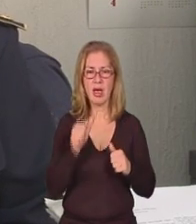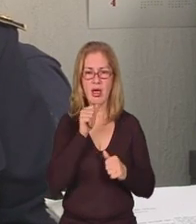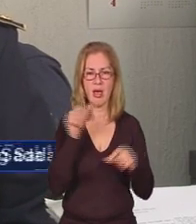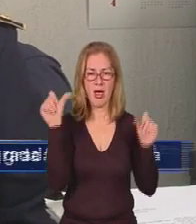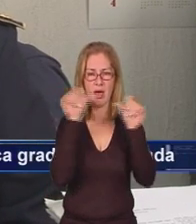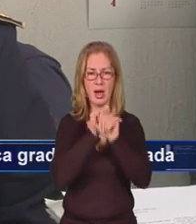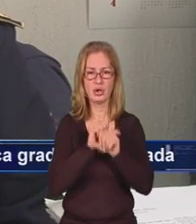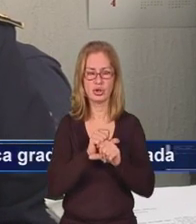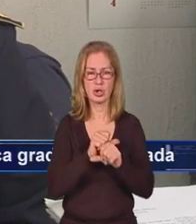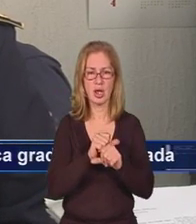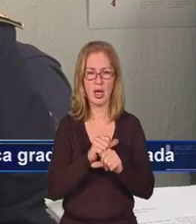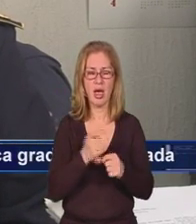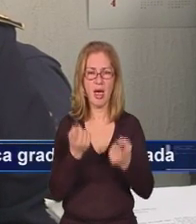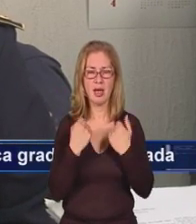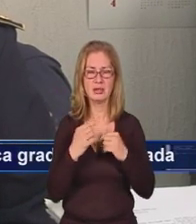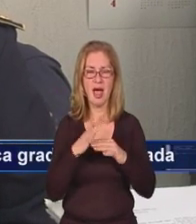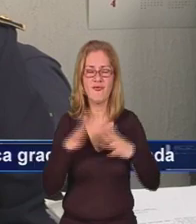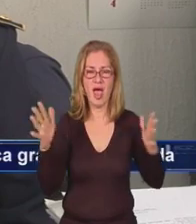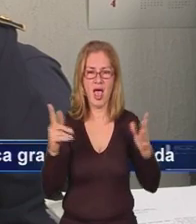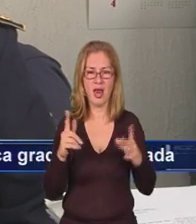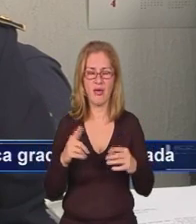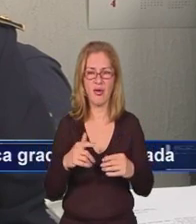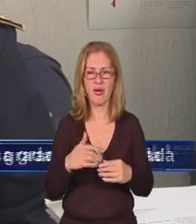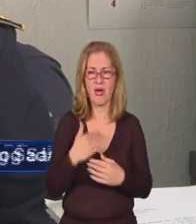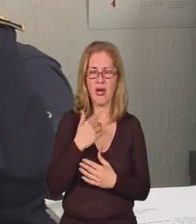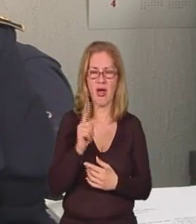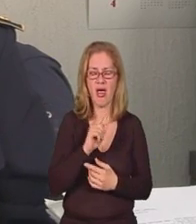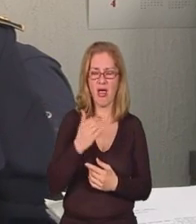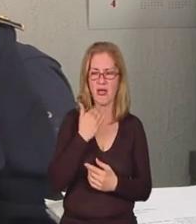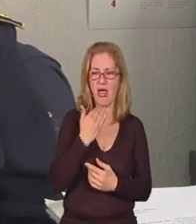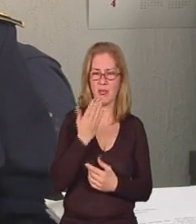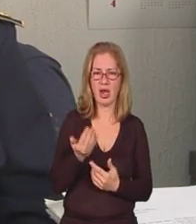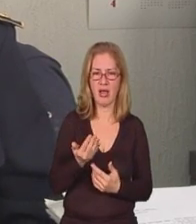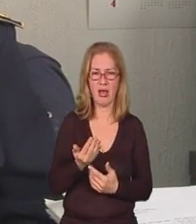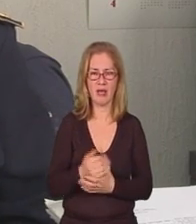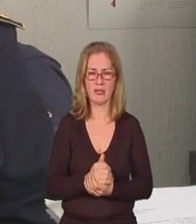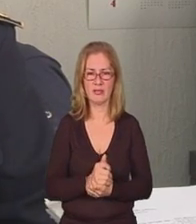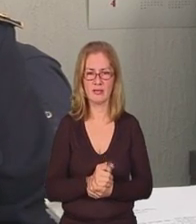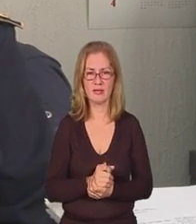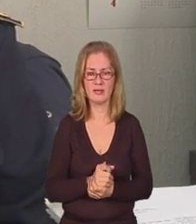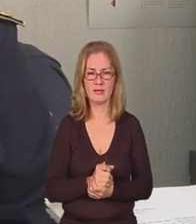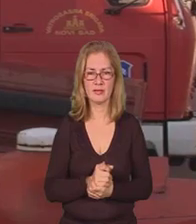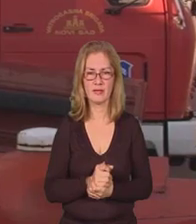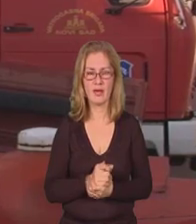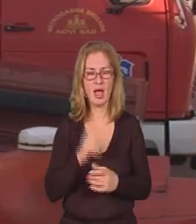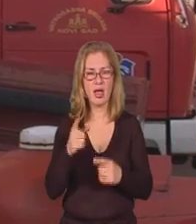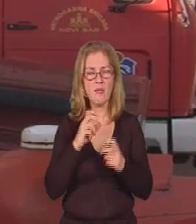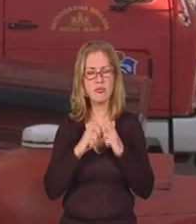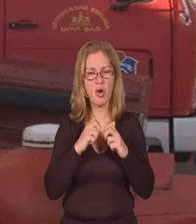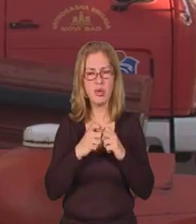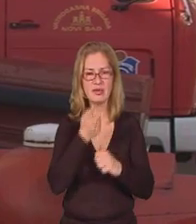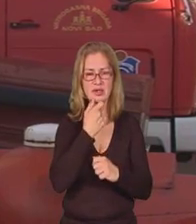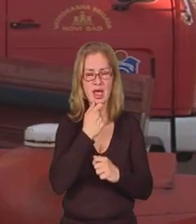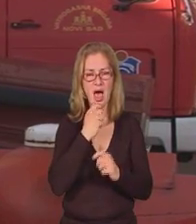propusti i greške iz velikog nemara, više nemara nego nehata. Kako